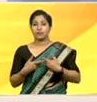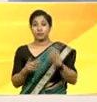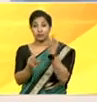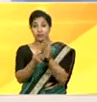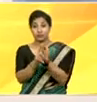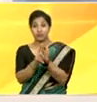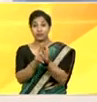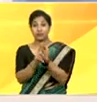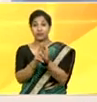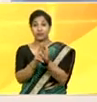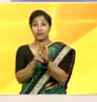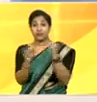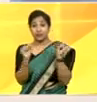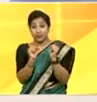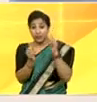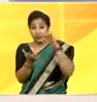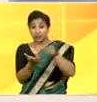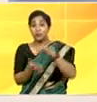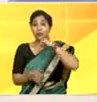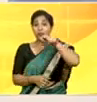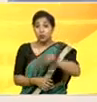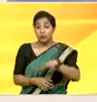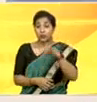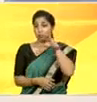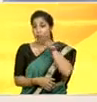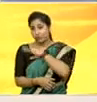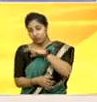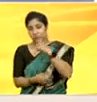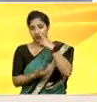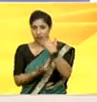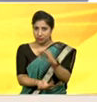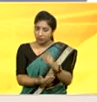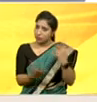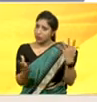में युवाओं के साथ साथ बहनों बेटियों